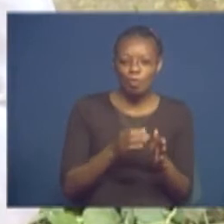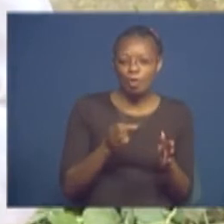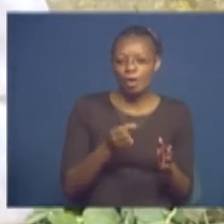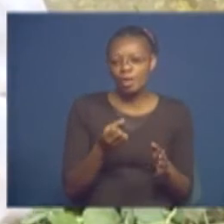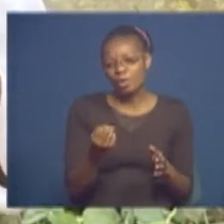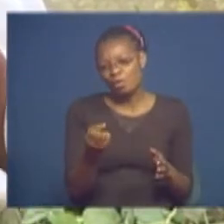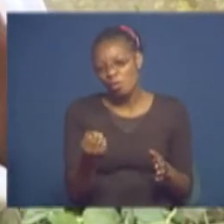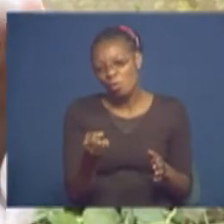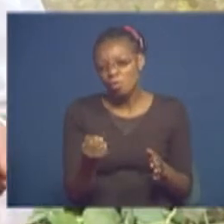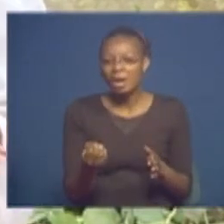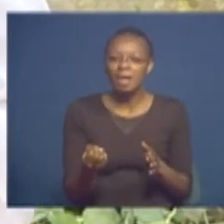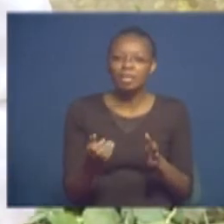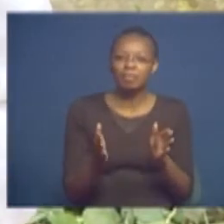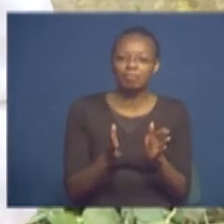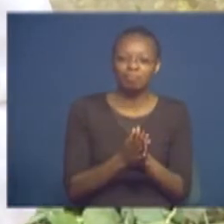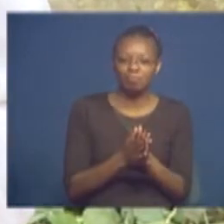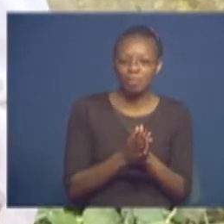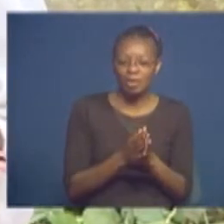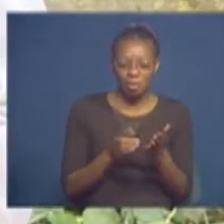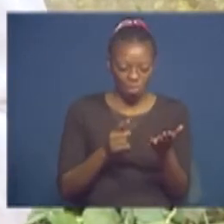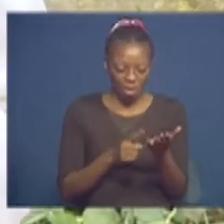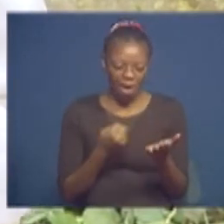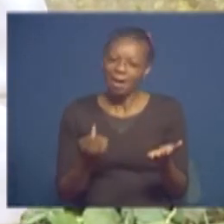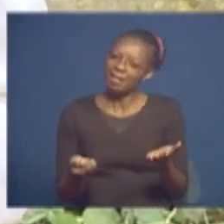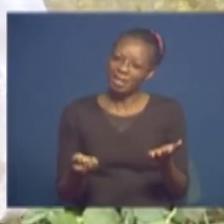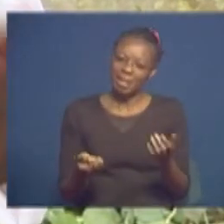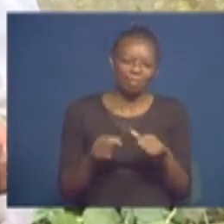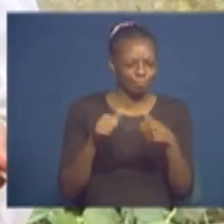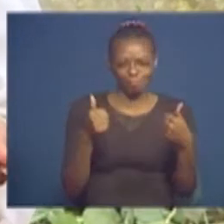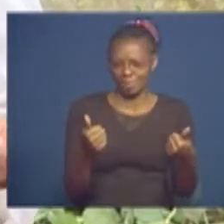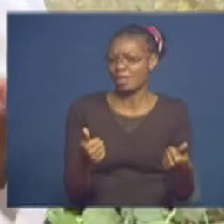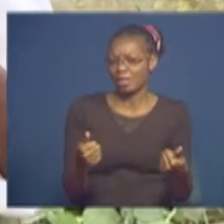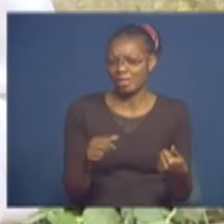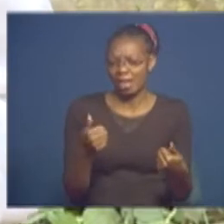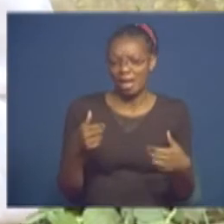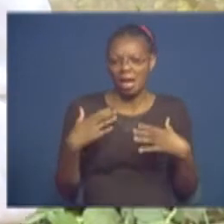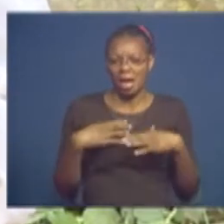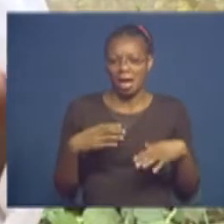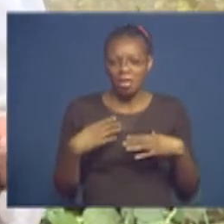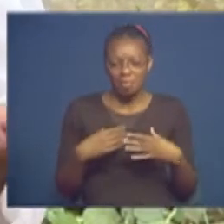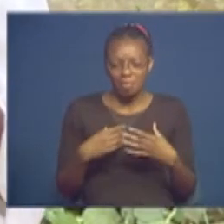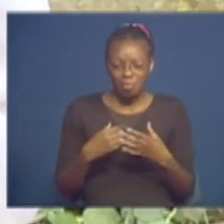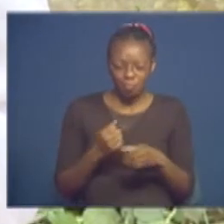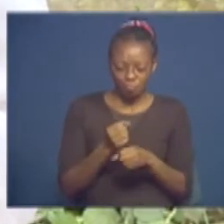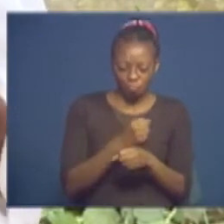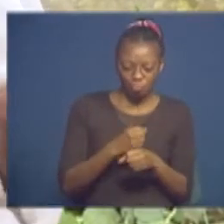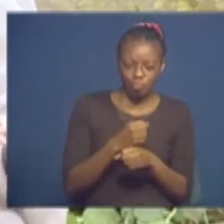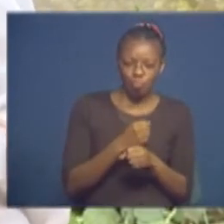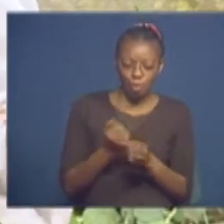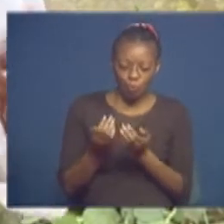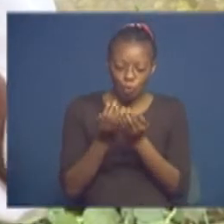wali, au hata wengine wanakula na ugali, au hata kutengeneza uji ukichanganya